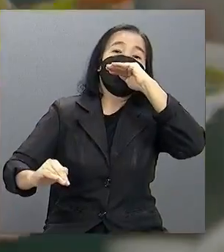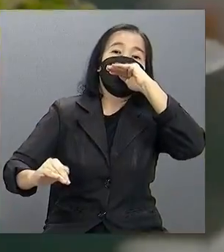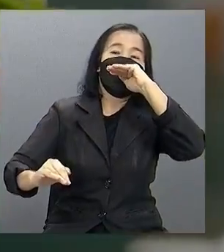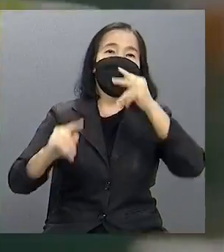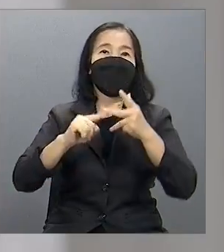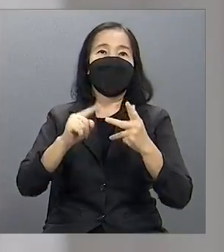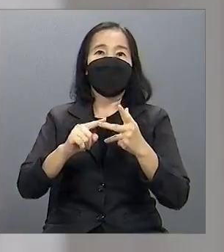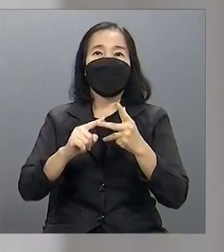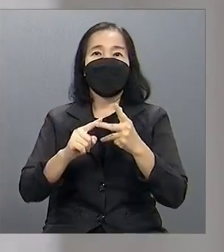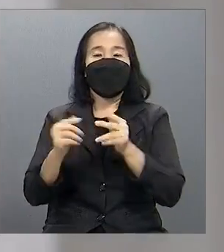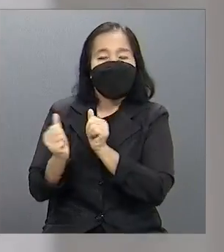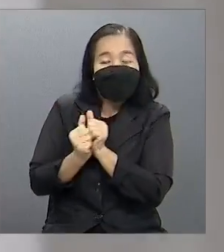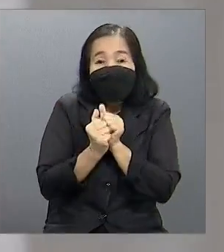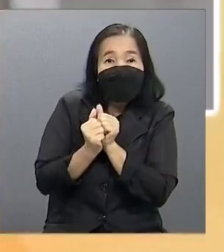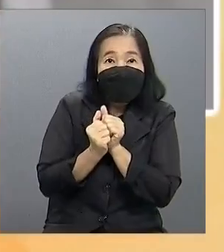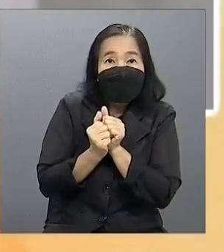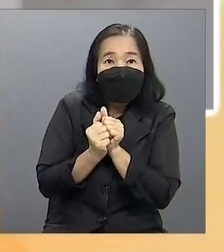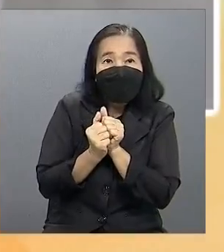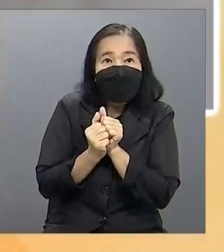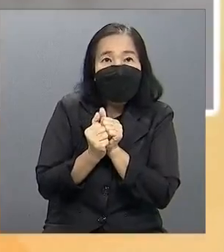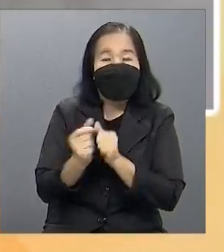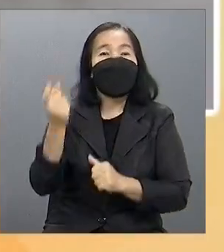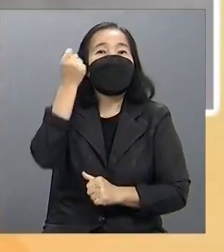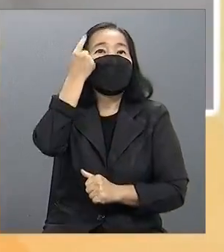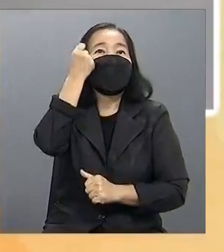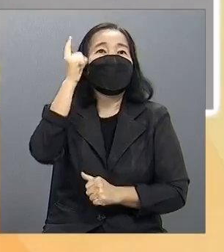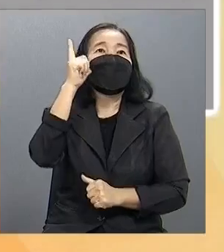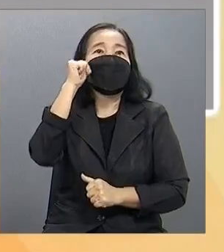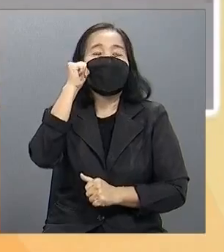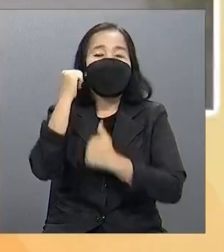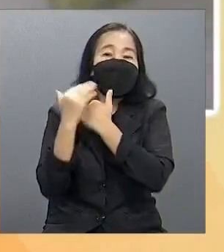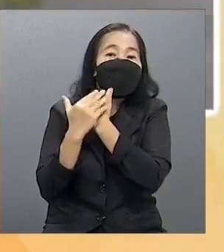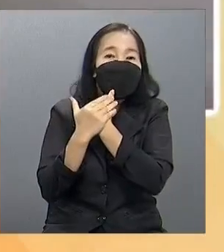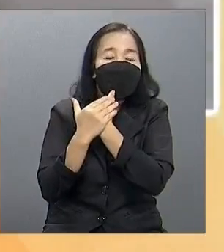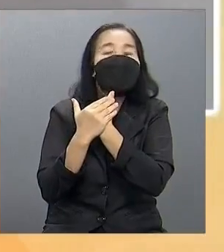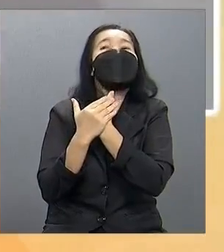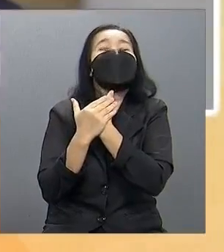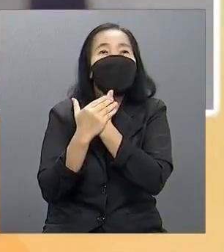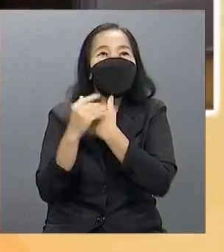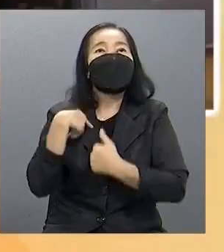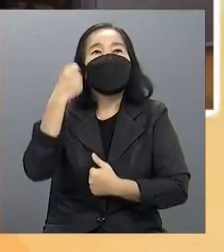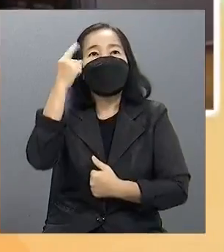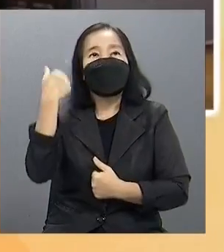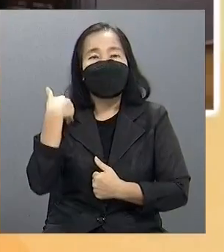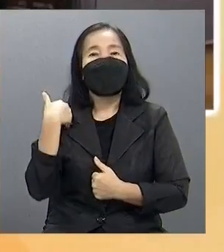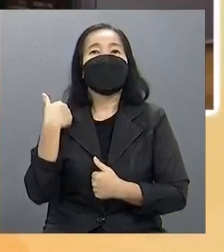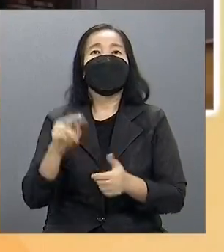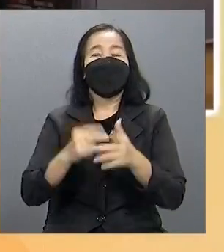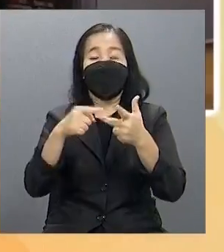แม่ที่สุดก็จะอาจเข้าใจหรือไม่เข้าใจไม่รู้แต่ว่ารักอ่ะเพราะฉะนั้นพร้อมที่จะแบบดูแลแ